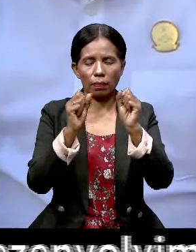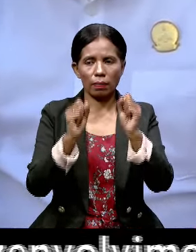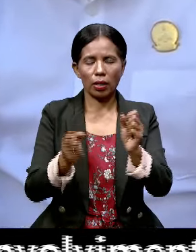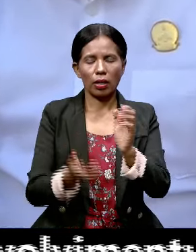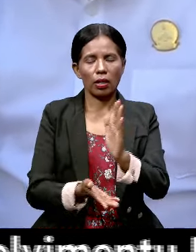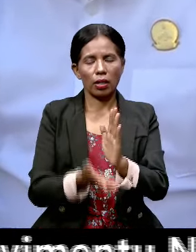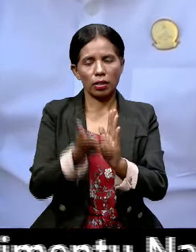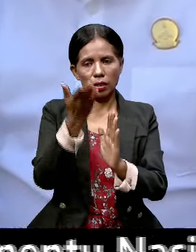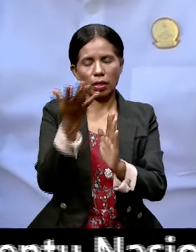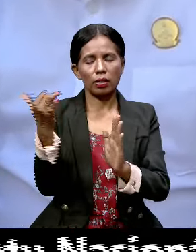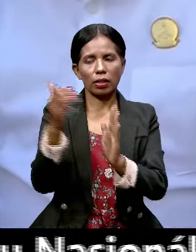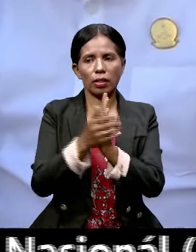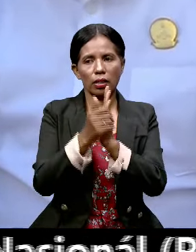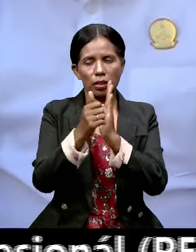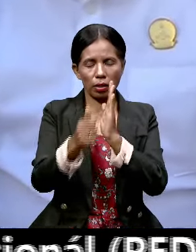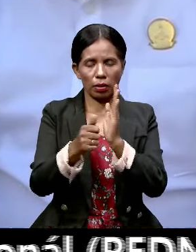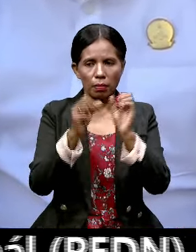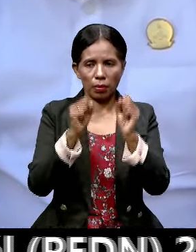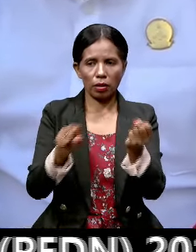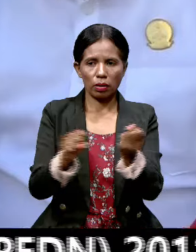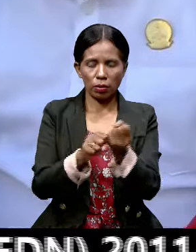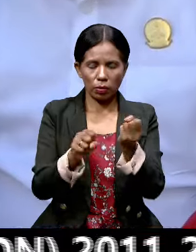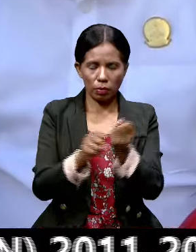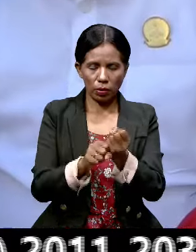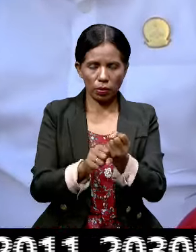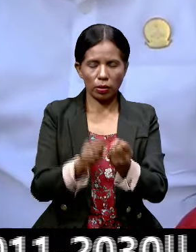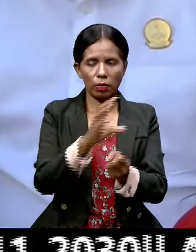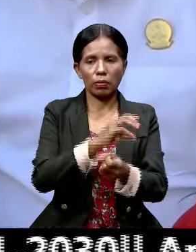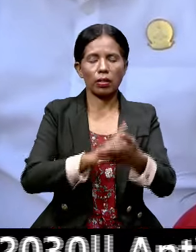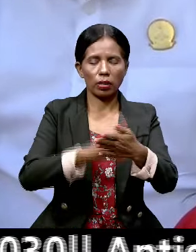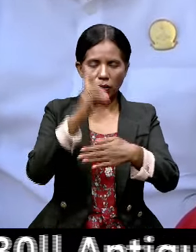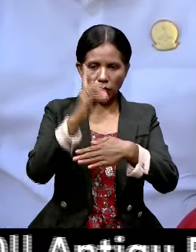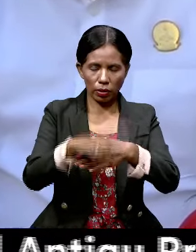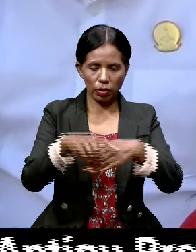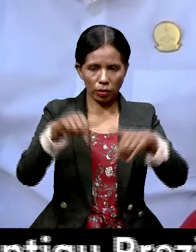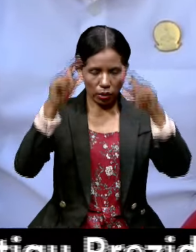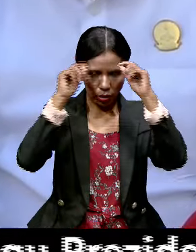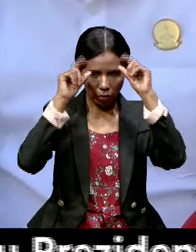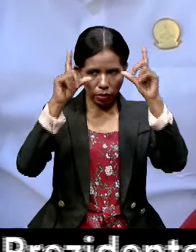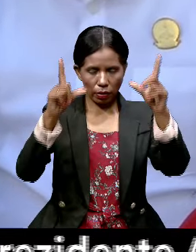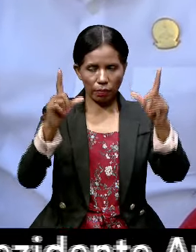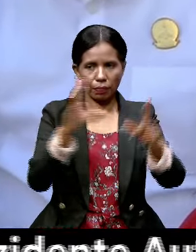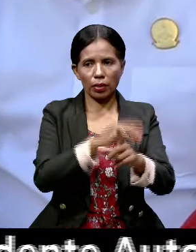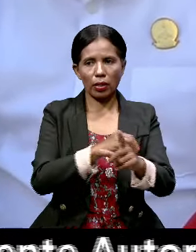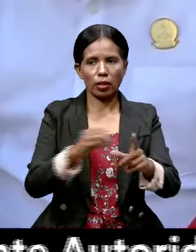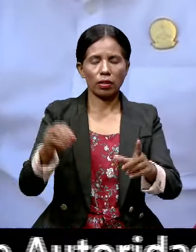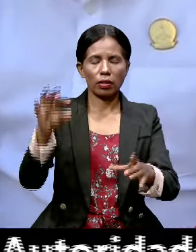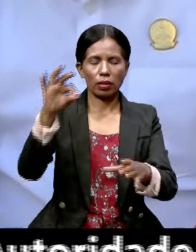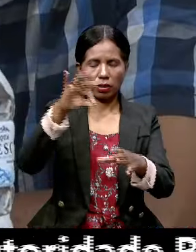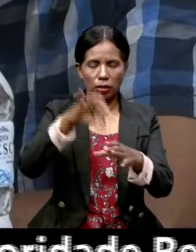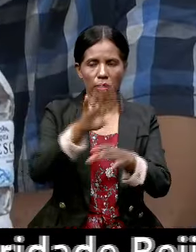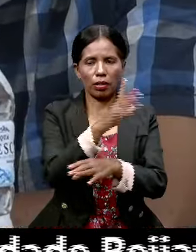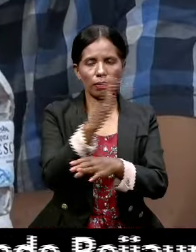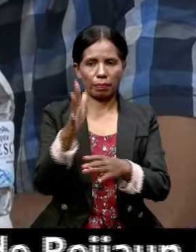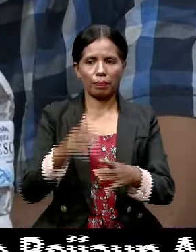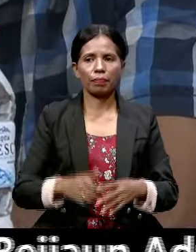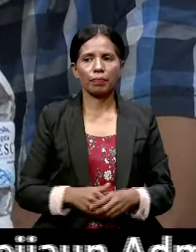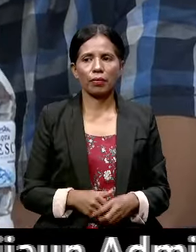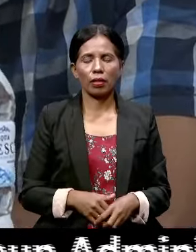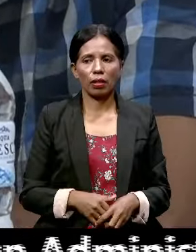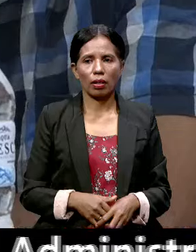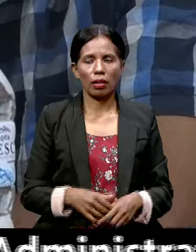meningkatkan kapasitasnya dan berkontribusi terhadap pembangunan di Timor-Leste. Terutama di bidang pertanian arti luas.